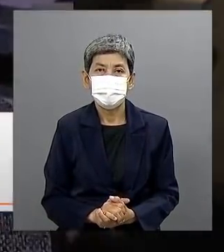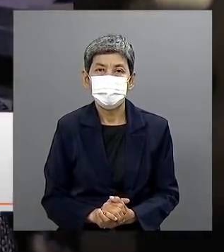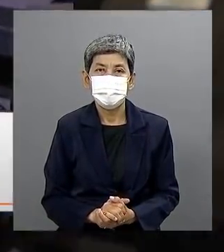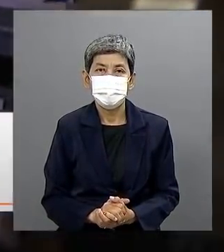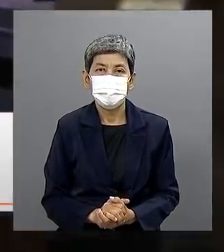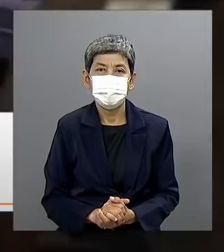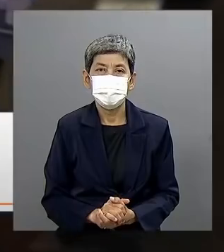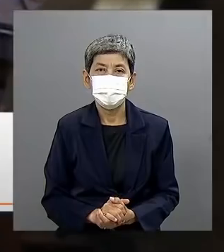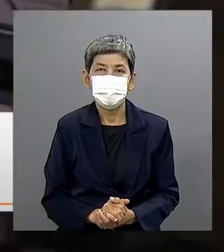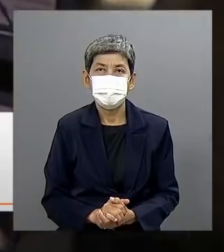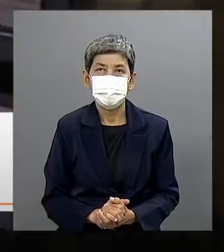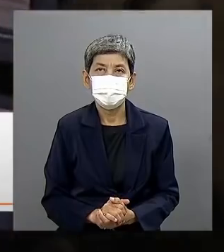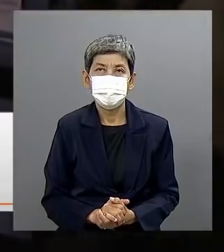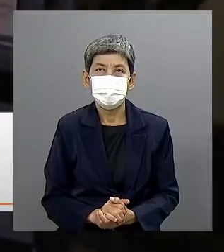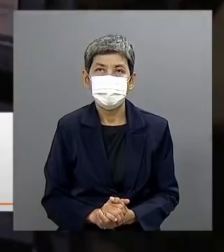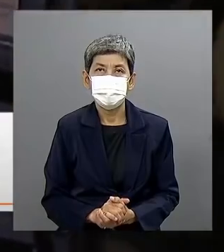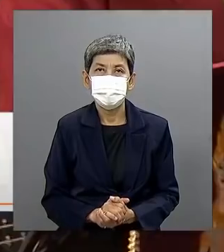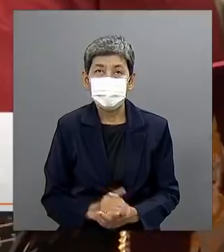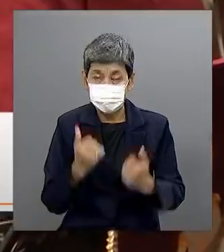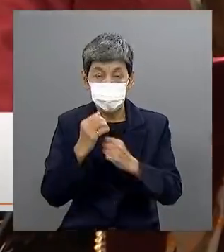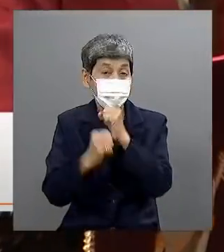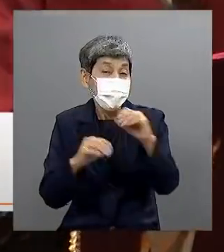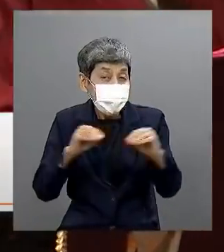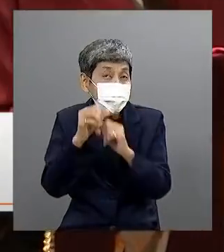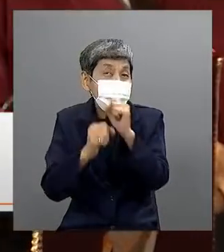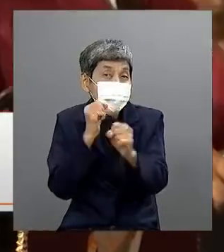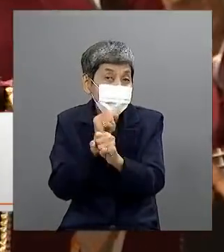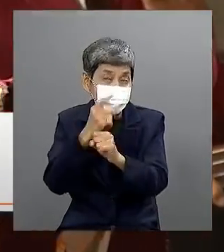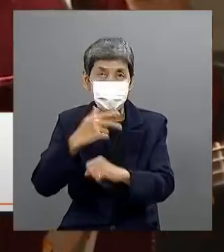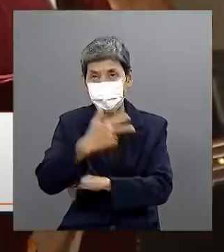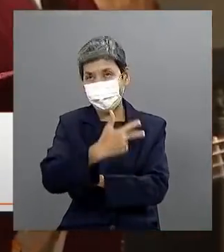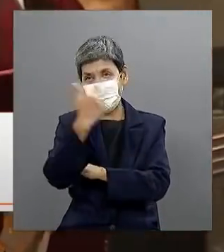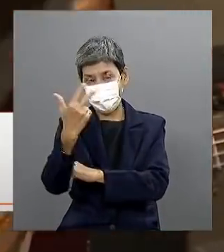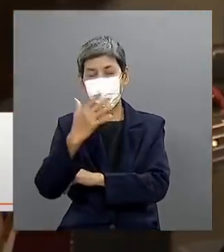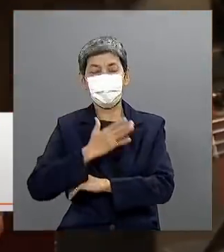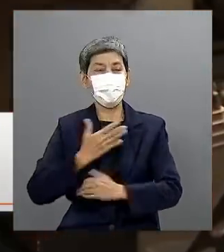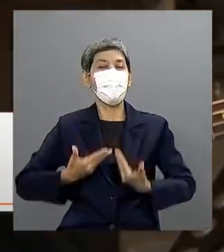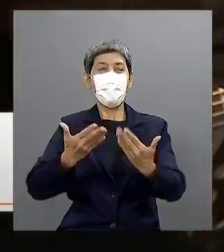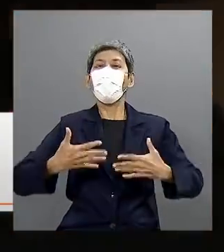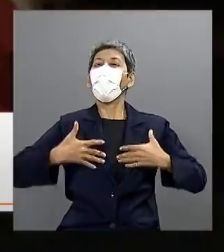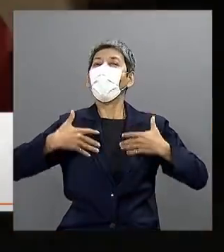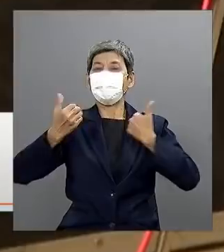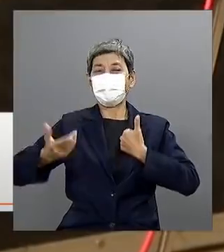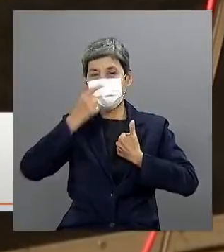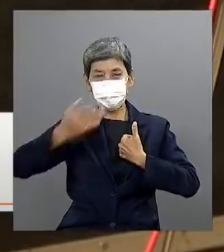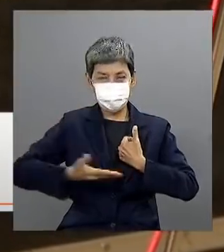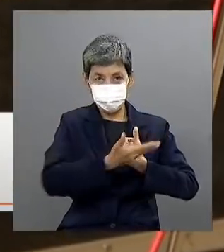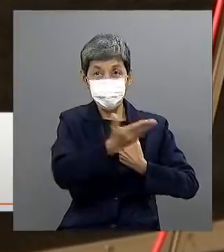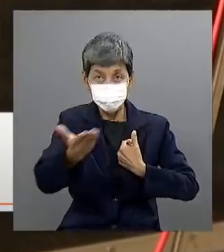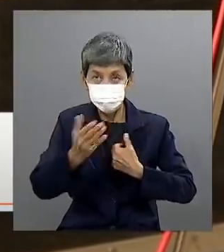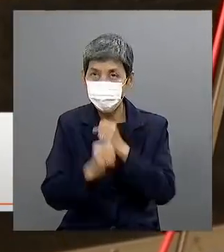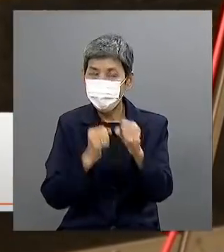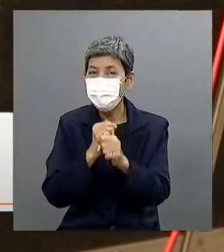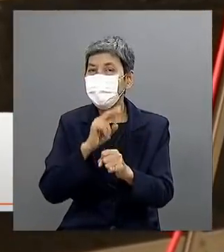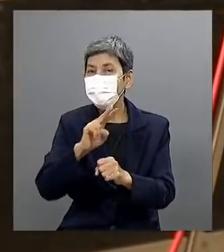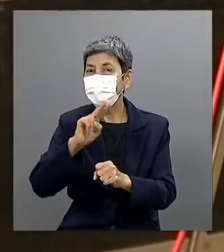เนื่องในเทศกาลต้อนรับปีใหม่ครับคุณผู้ชมไทย PBS ขอส่งมอบความสุขให้กับคนไทยก้าวสู่ปีใหม่2565